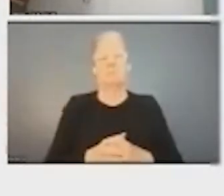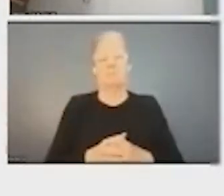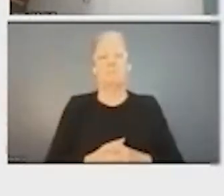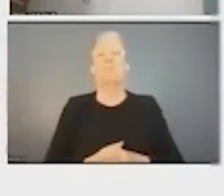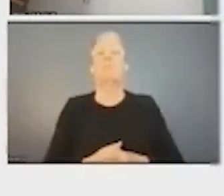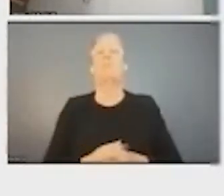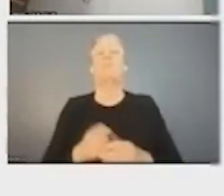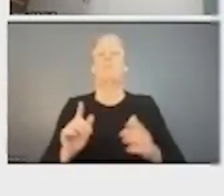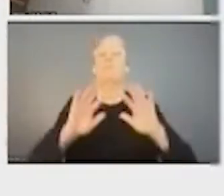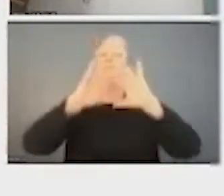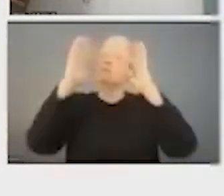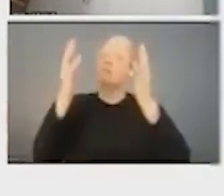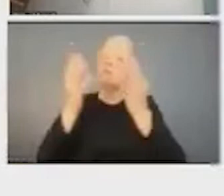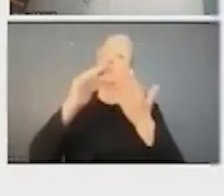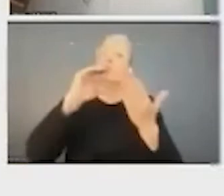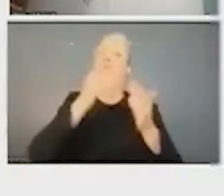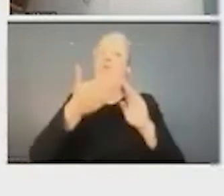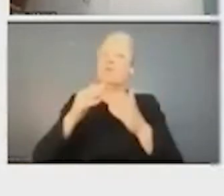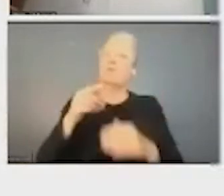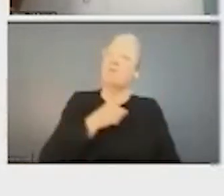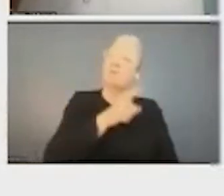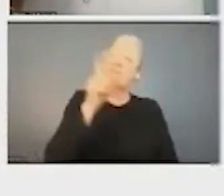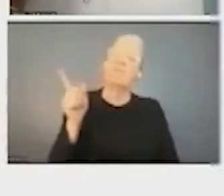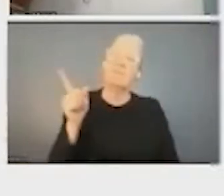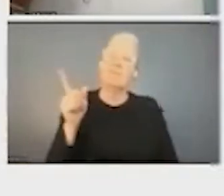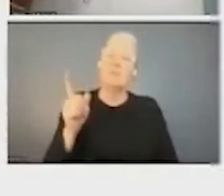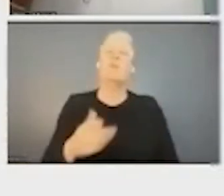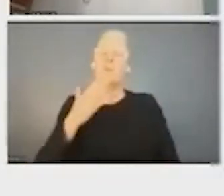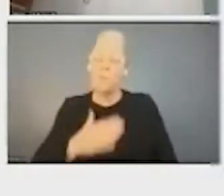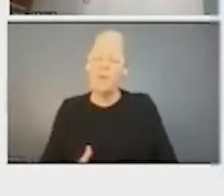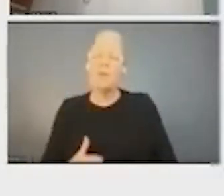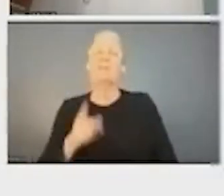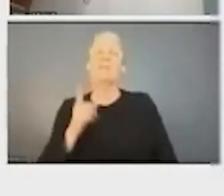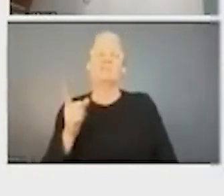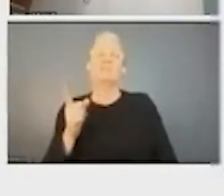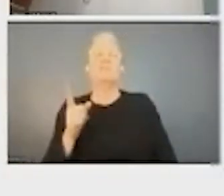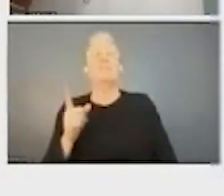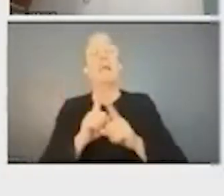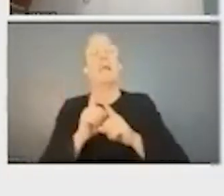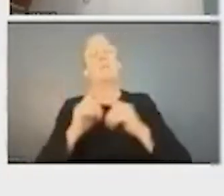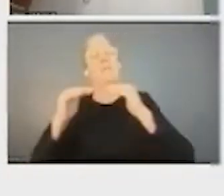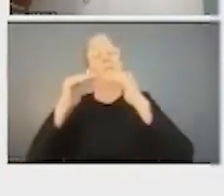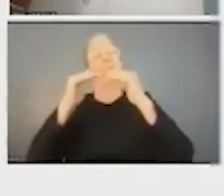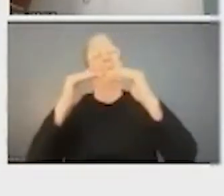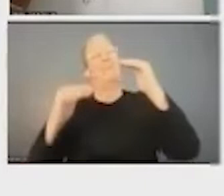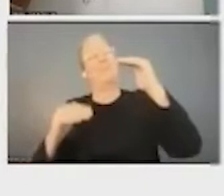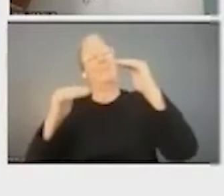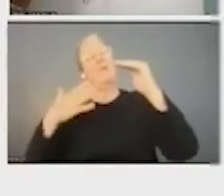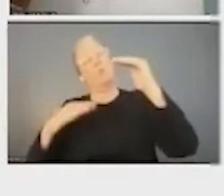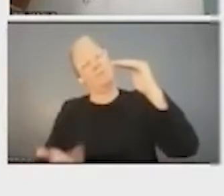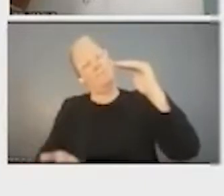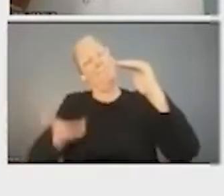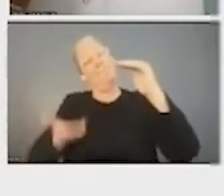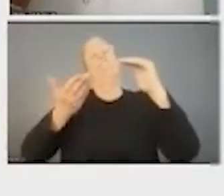وعلى الصعيد الدولي كان هناك تركيز على المسرح العالمي بالنسبة